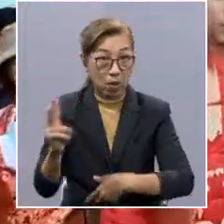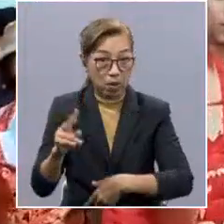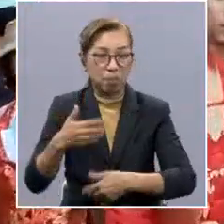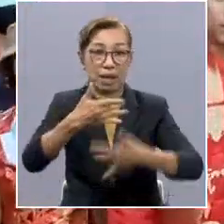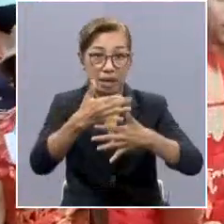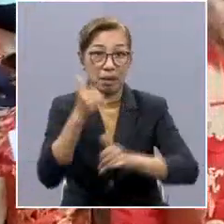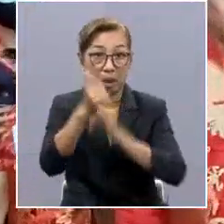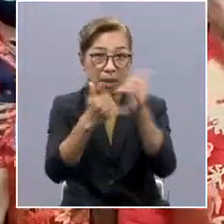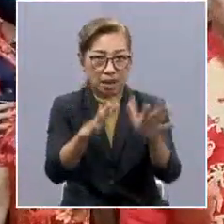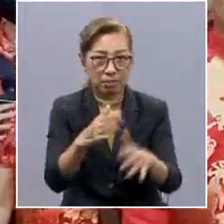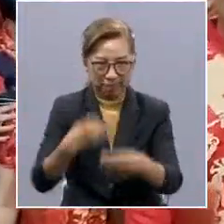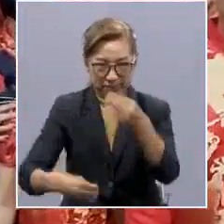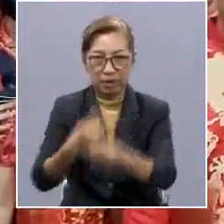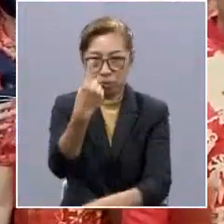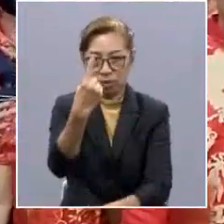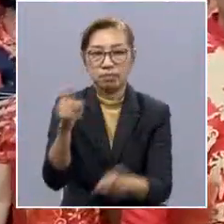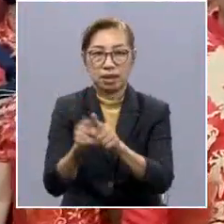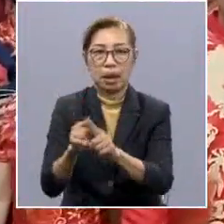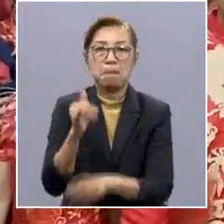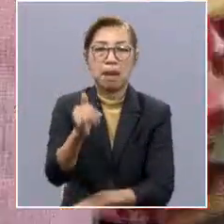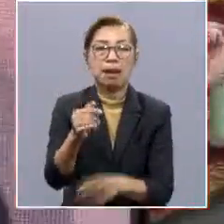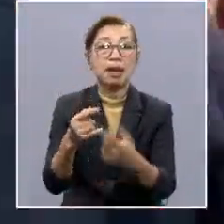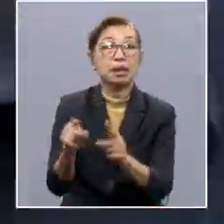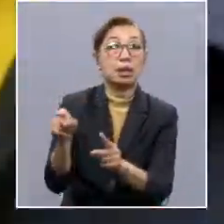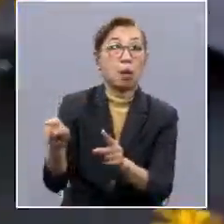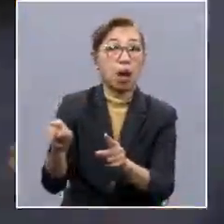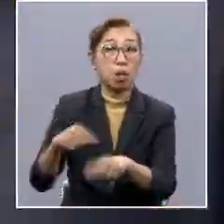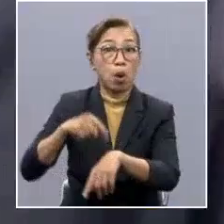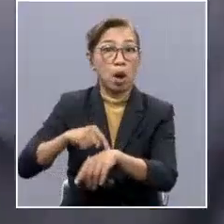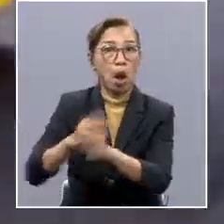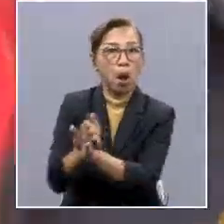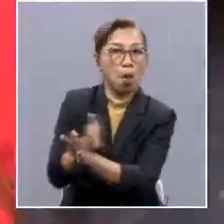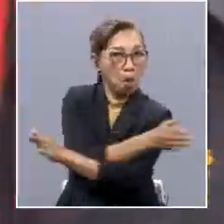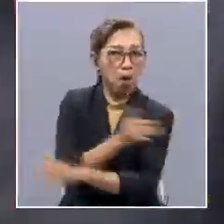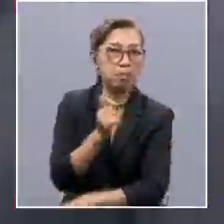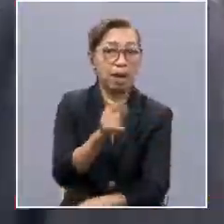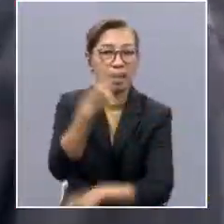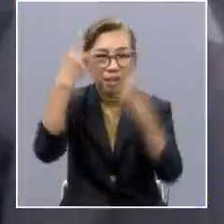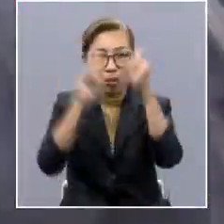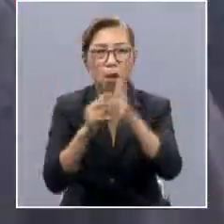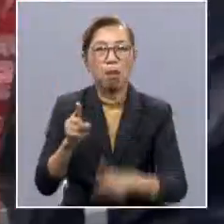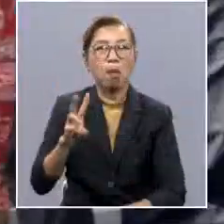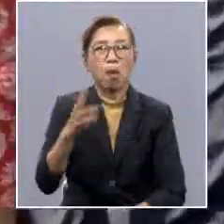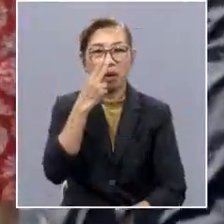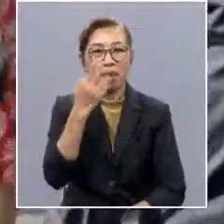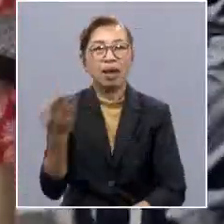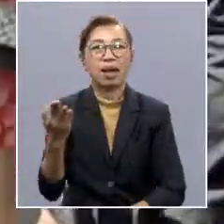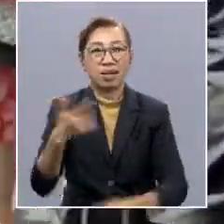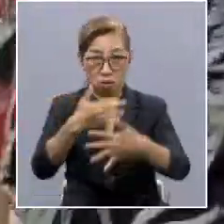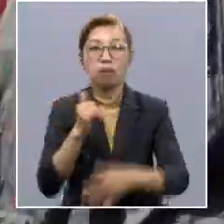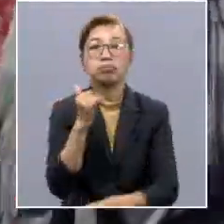ค่ะอีกคนนึงค่ะที่ไปเหมือนกันแต่คนนี้ไปก่อนใครเลยนะบิ๊กป้อมค่ะนี่ไปเยาว